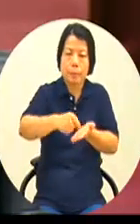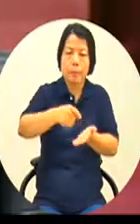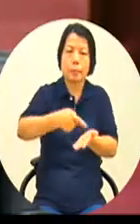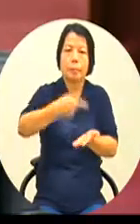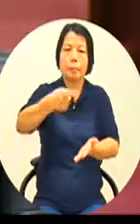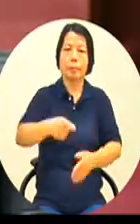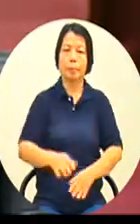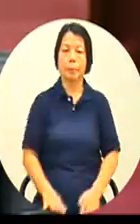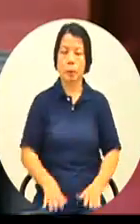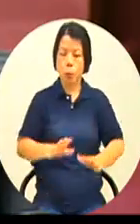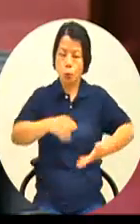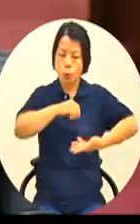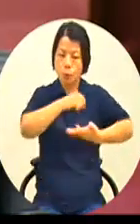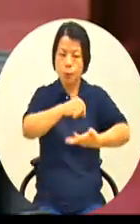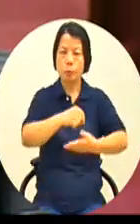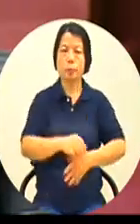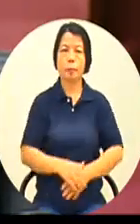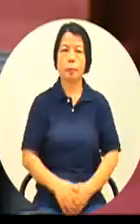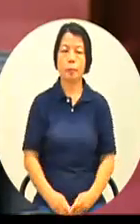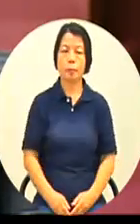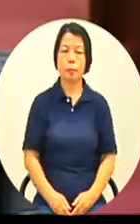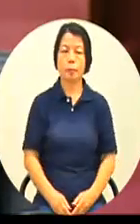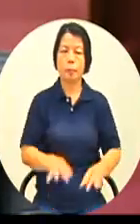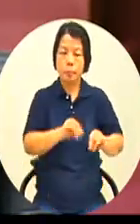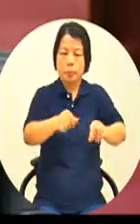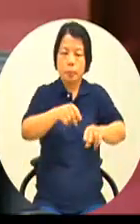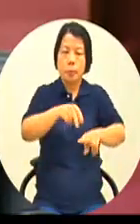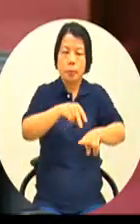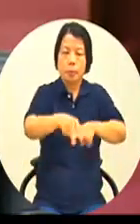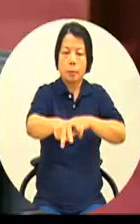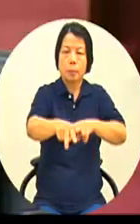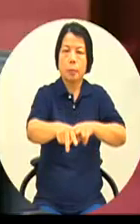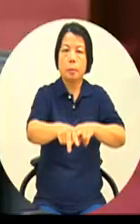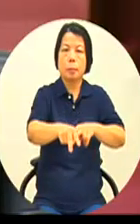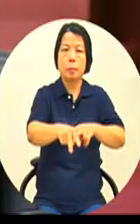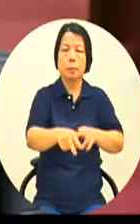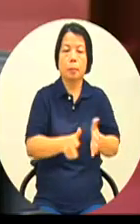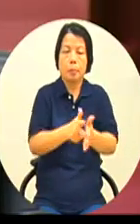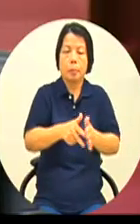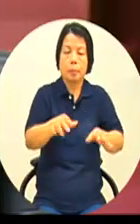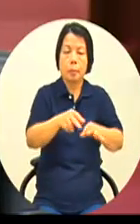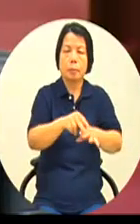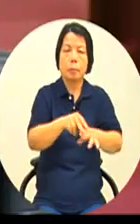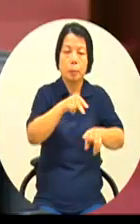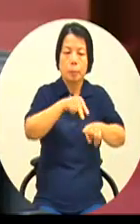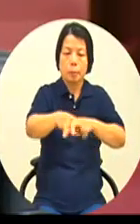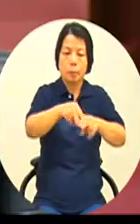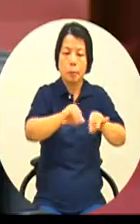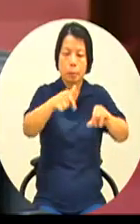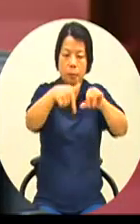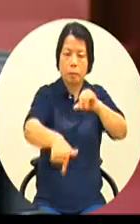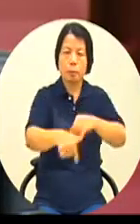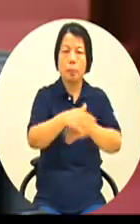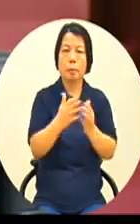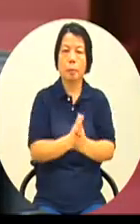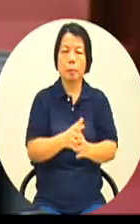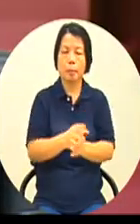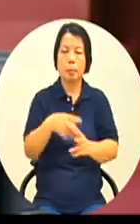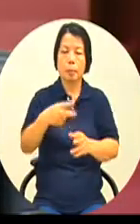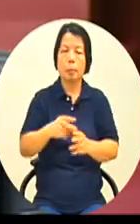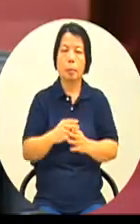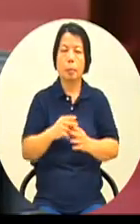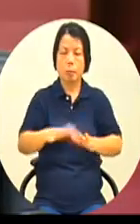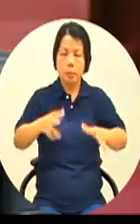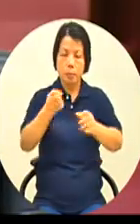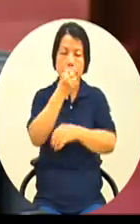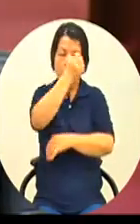谈本身怎么建议咧，对不对？吼，铁路地下化会当打通了凤山，对不对？吼，任脉二都啊，就是讲就是啥，咱的迄个青年路，